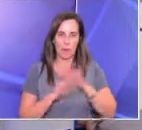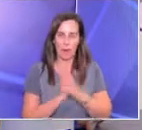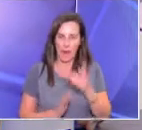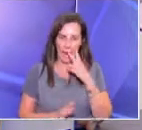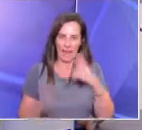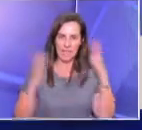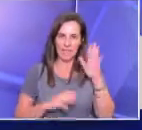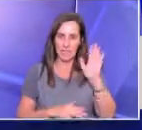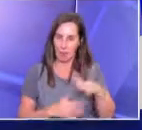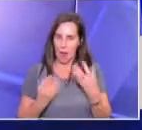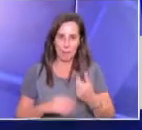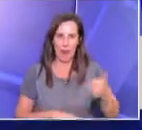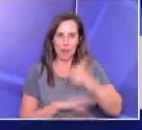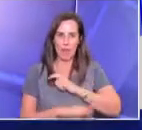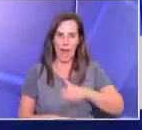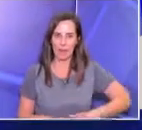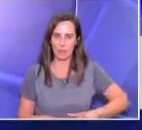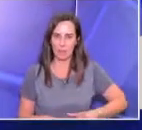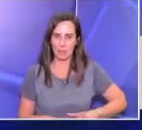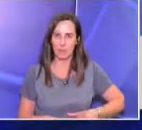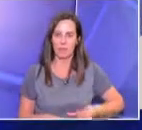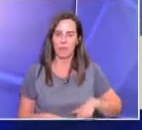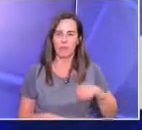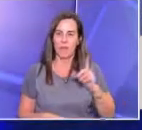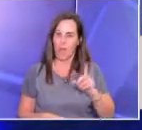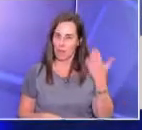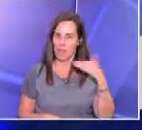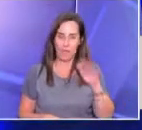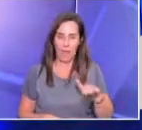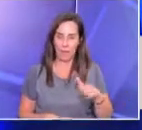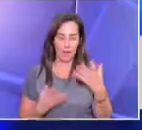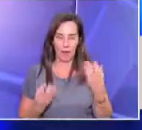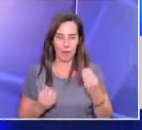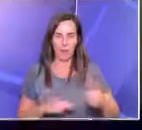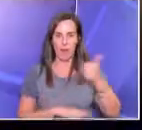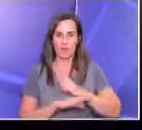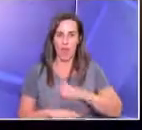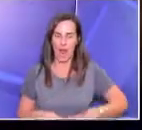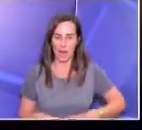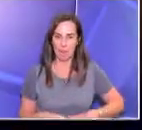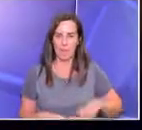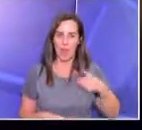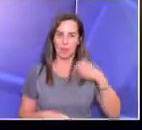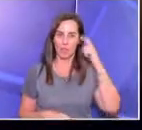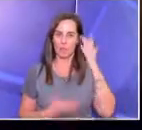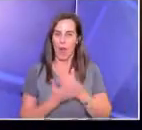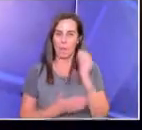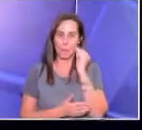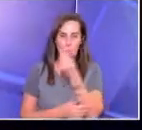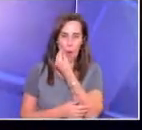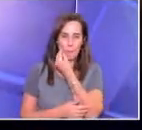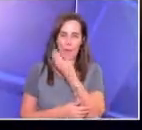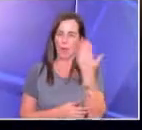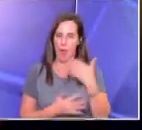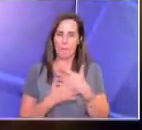את ההיסטריה הזאת אצל הרבה ראשי ערים, פתחנו עם ג'קי סבג, אבל היה את זה בקרב הרבה ראשי ערים. אני חושב שכבר בצהריים